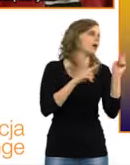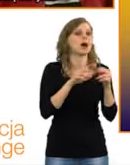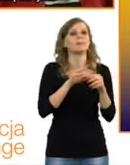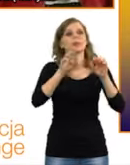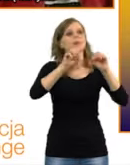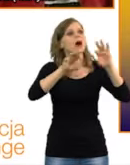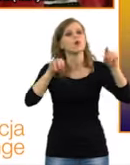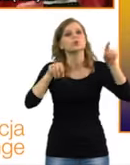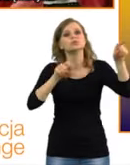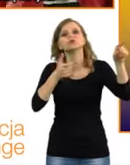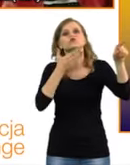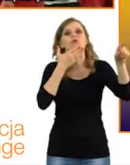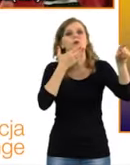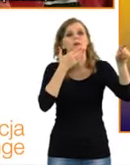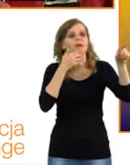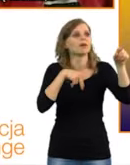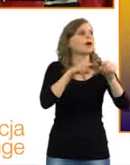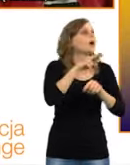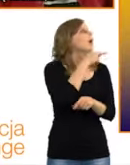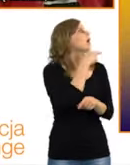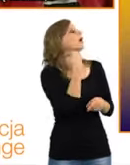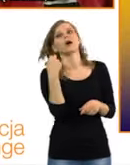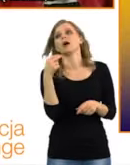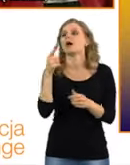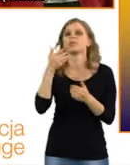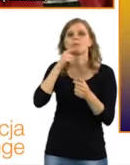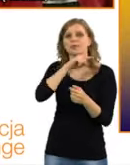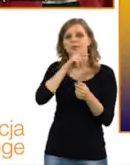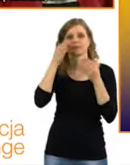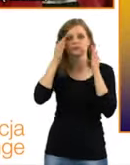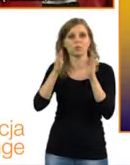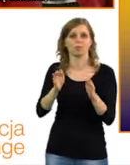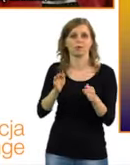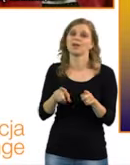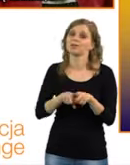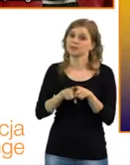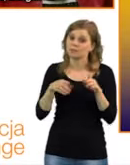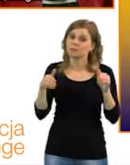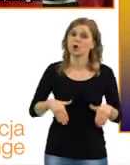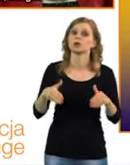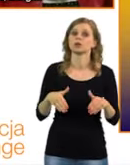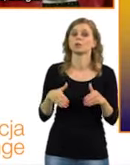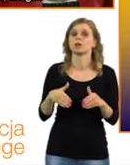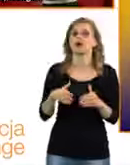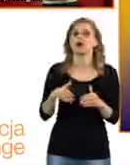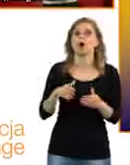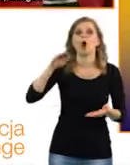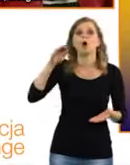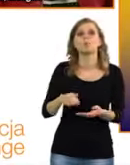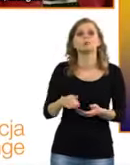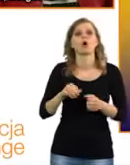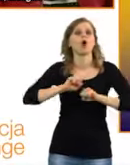co mówi nauczyciel, tylko na tym, co się dzieje dookoła. Może być również